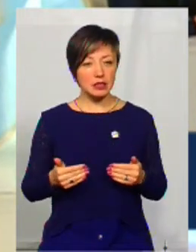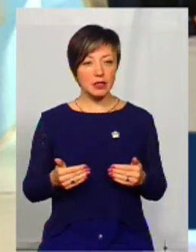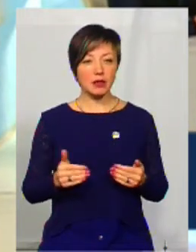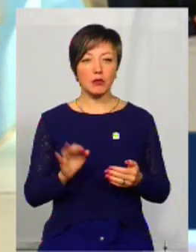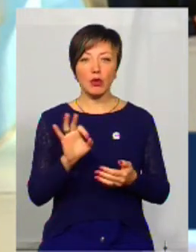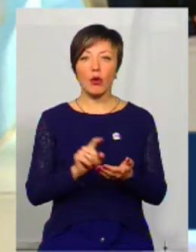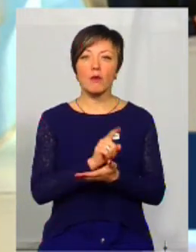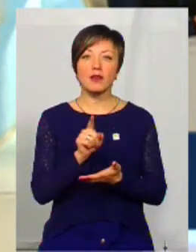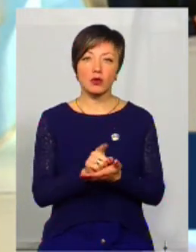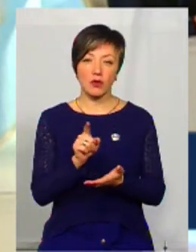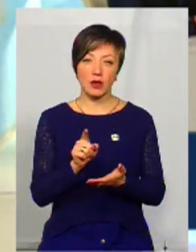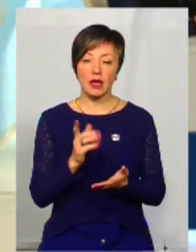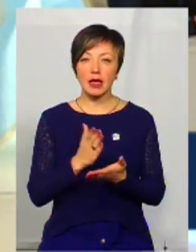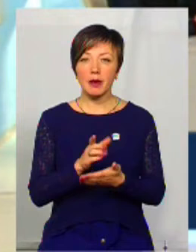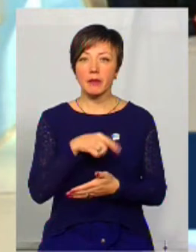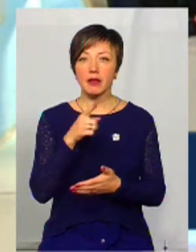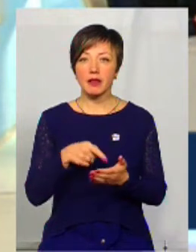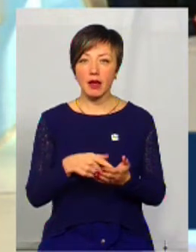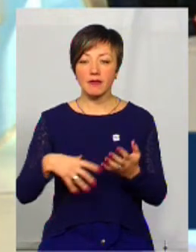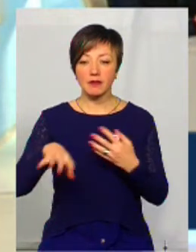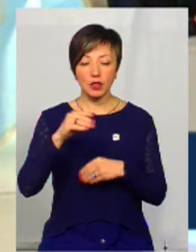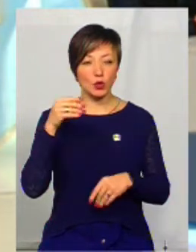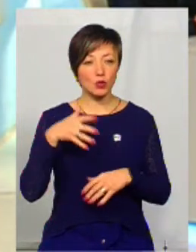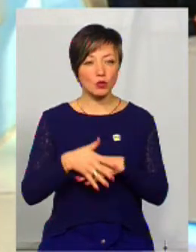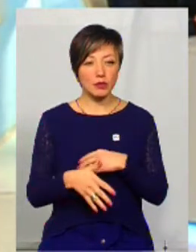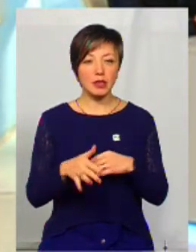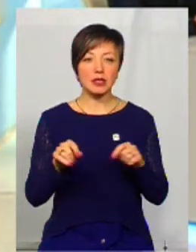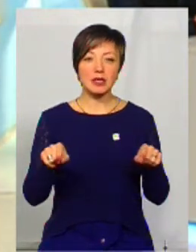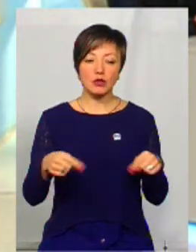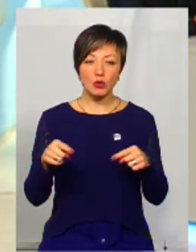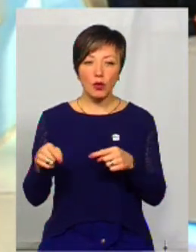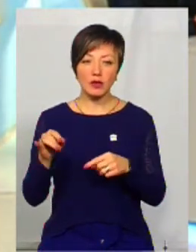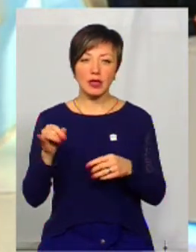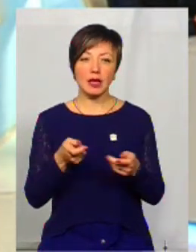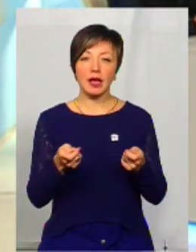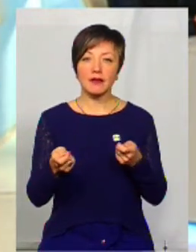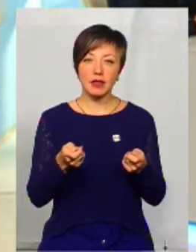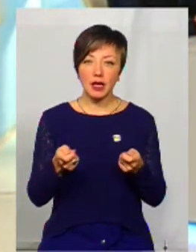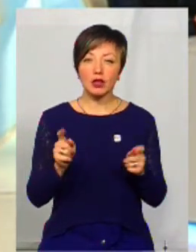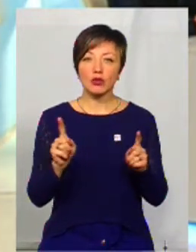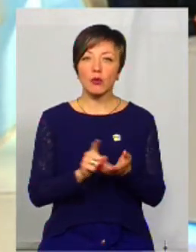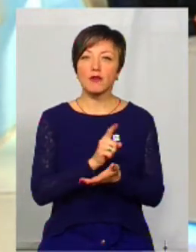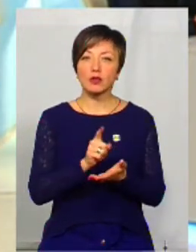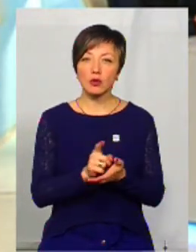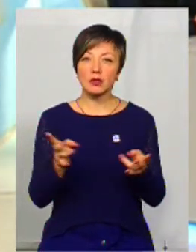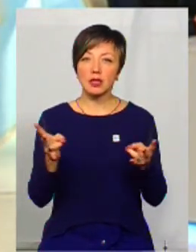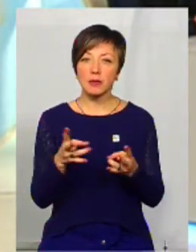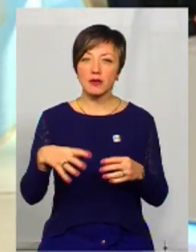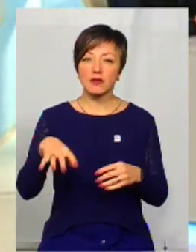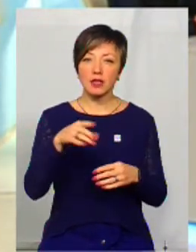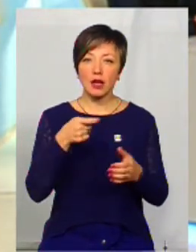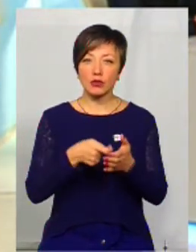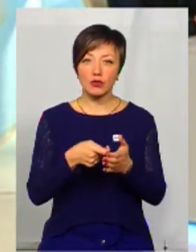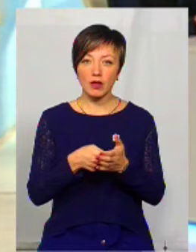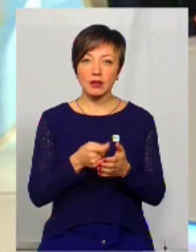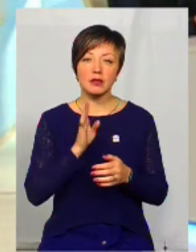про обов'язковість. Стоїть питання, в наші всі розуміють, і засновники, і керівники, що обов'язково треба всіх